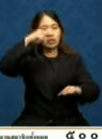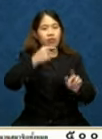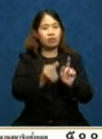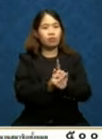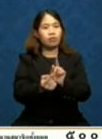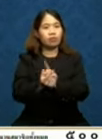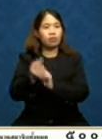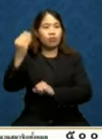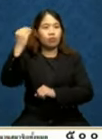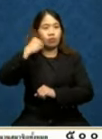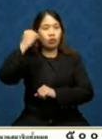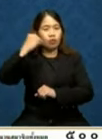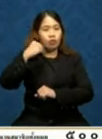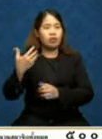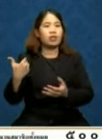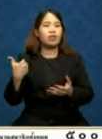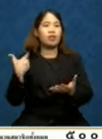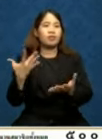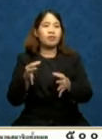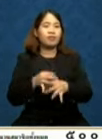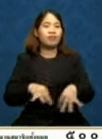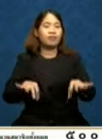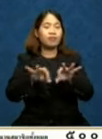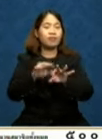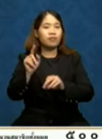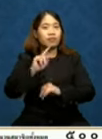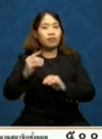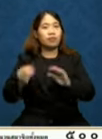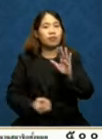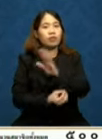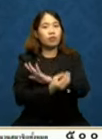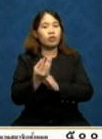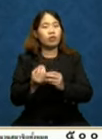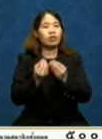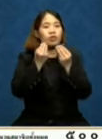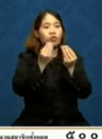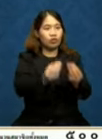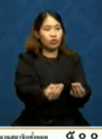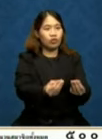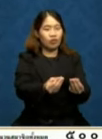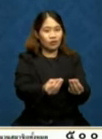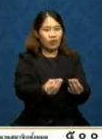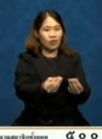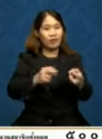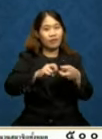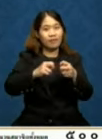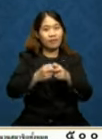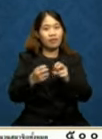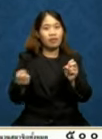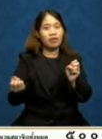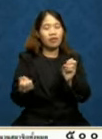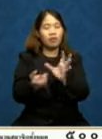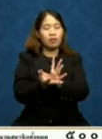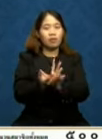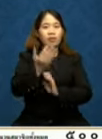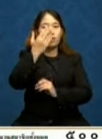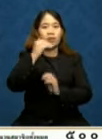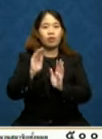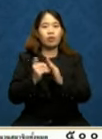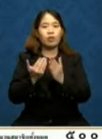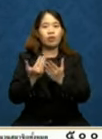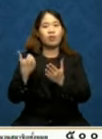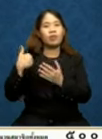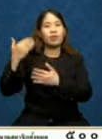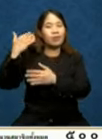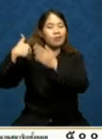ดครับและอีกปัจจัยสำคัญครับและมีโอกาสที่จะส่งต่อความรุนแรงคือการที่ครอบครัวมีประวัติ